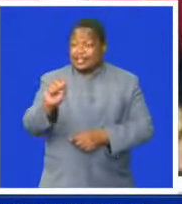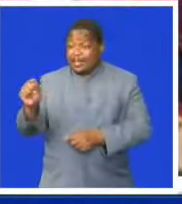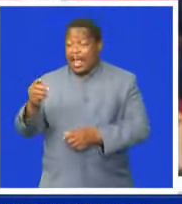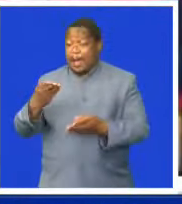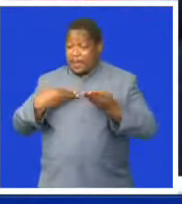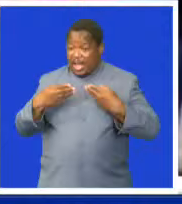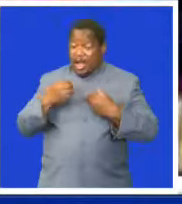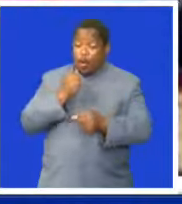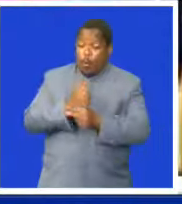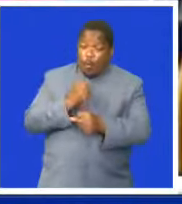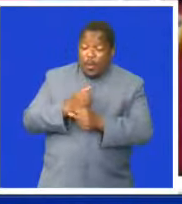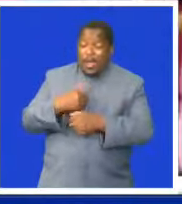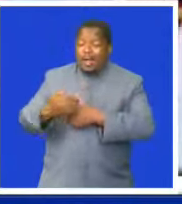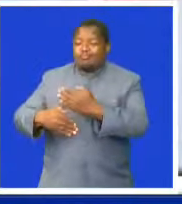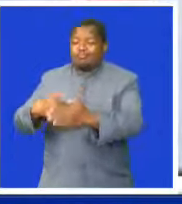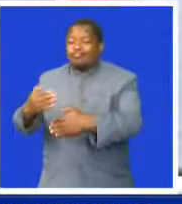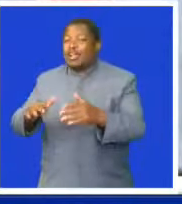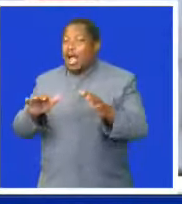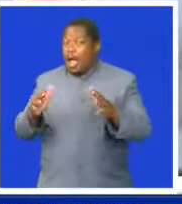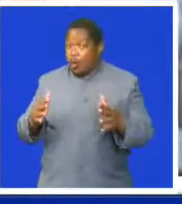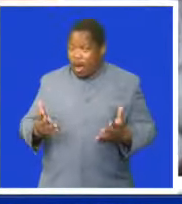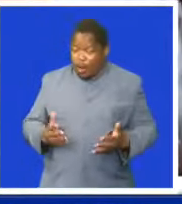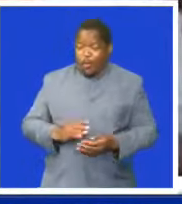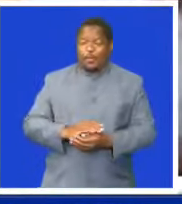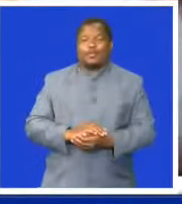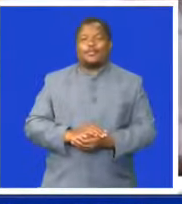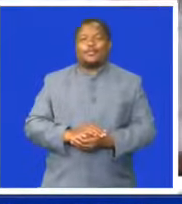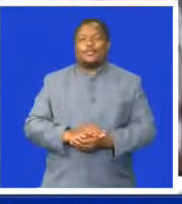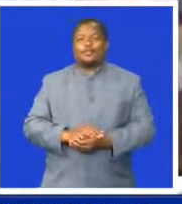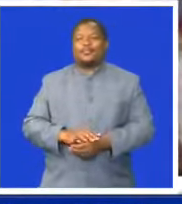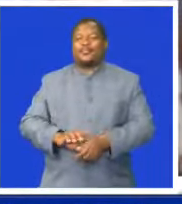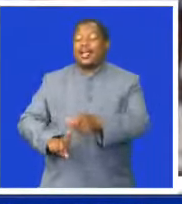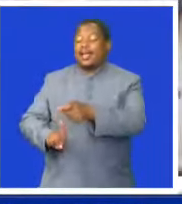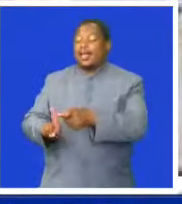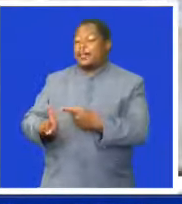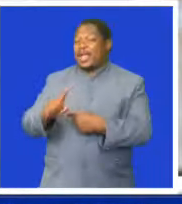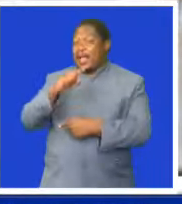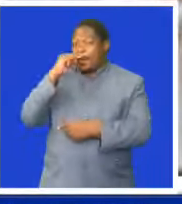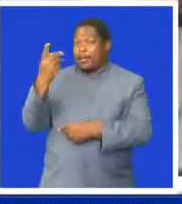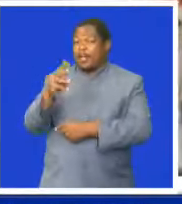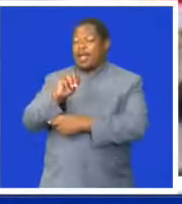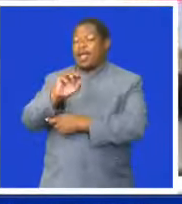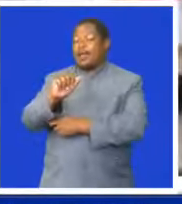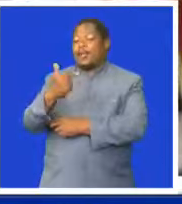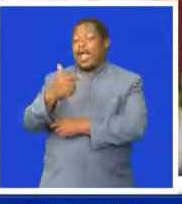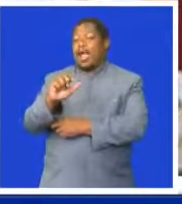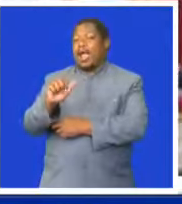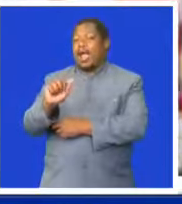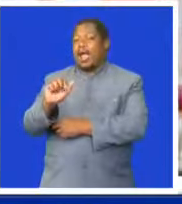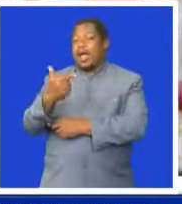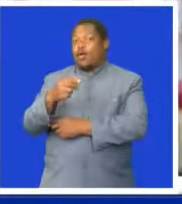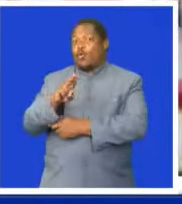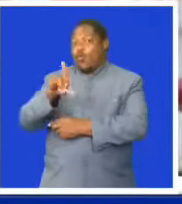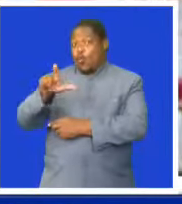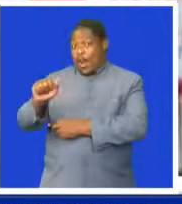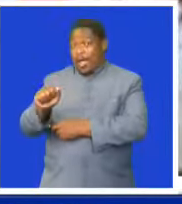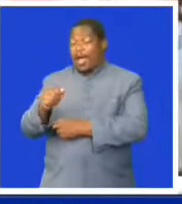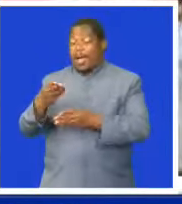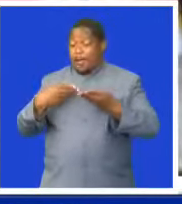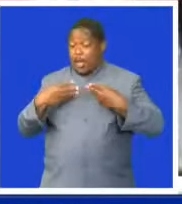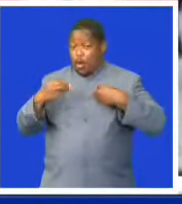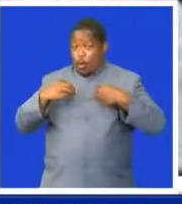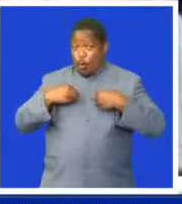nabo. Siboniso Makakula loyingcenye yalababuke temabhizinisi elibonjeni uyagcizelela ngalokubhekeke ukuthi